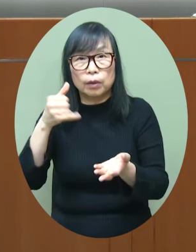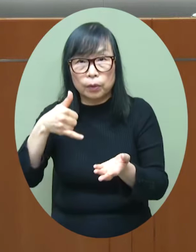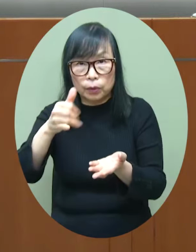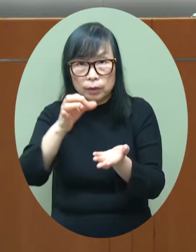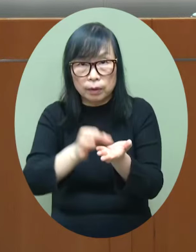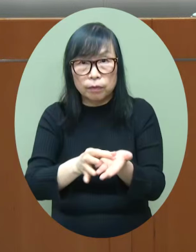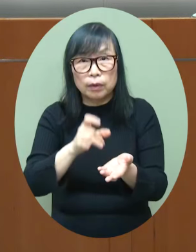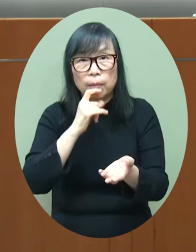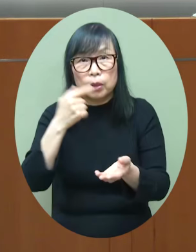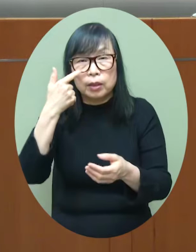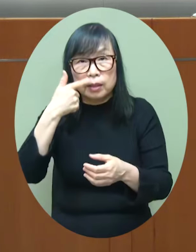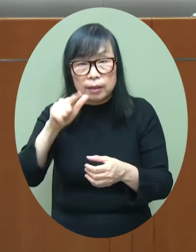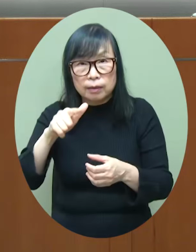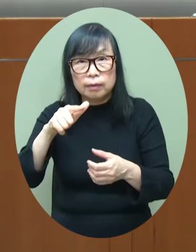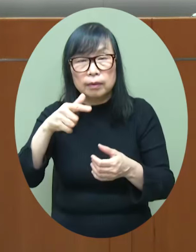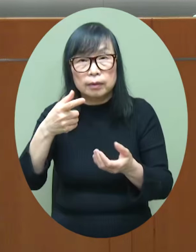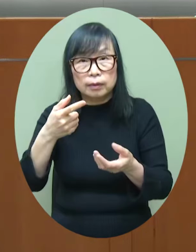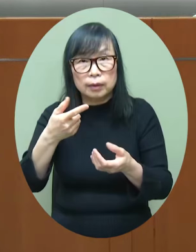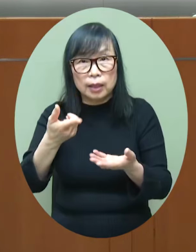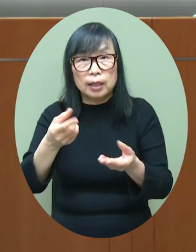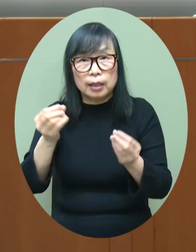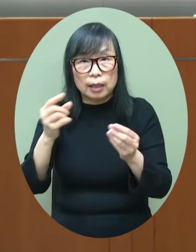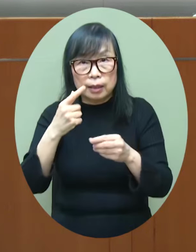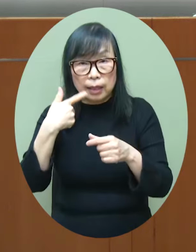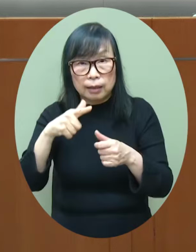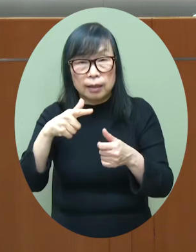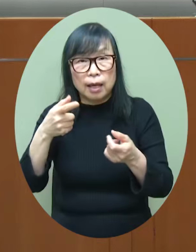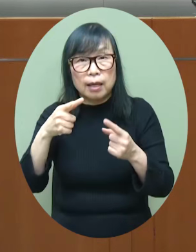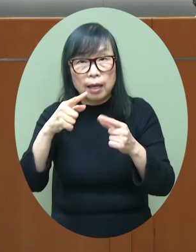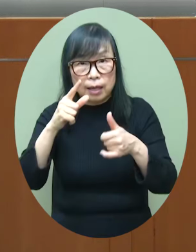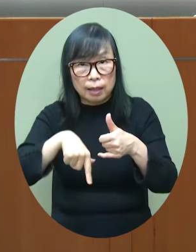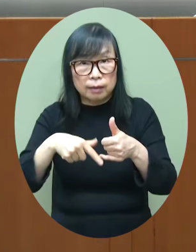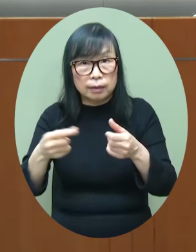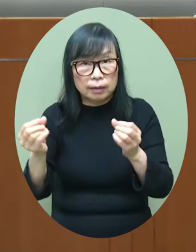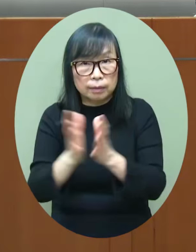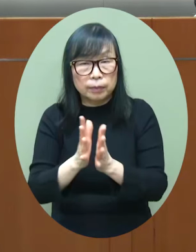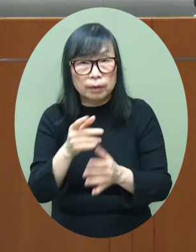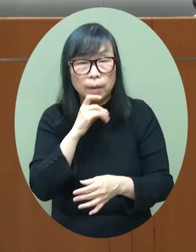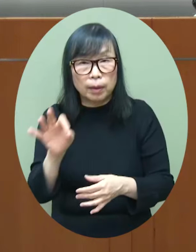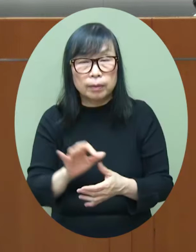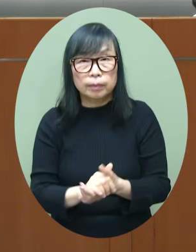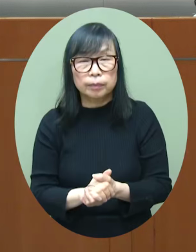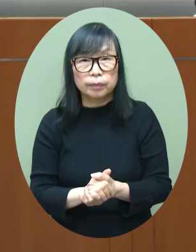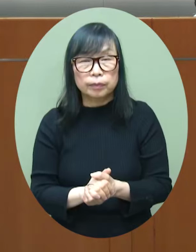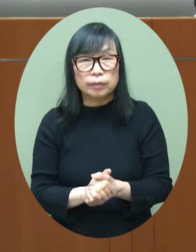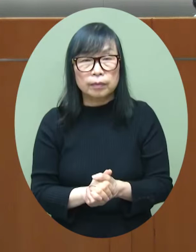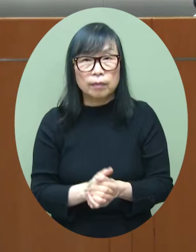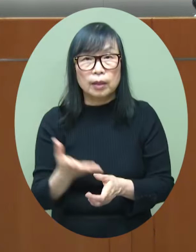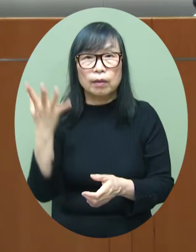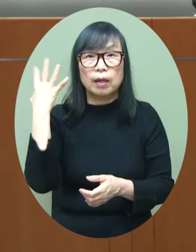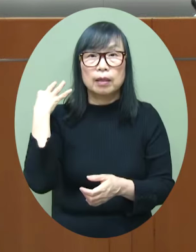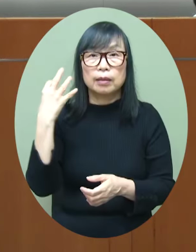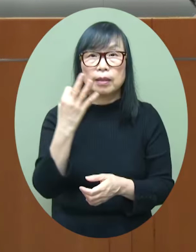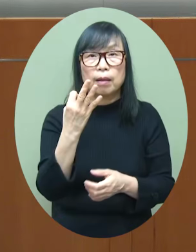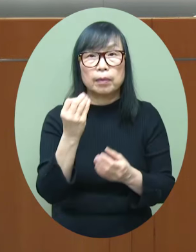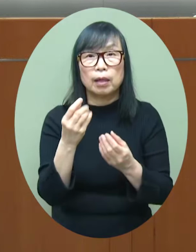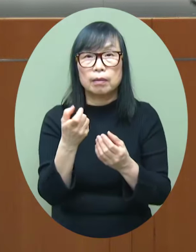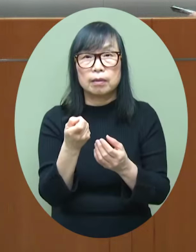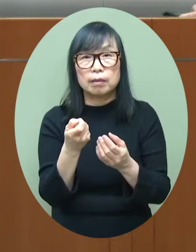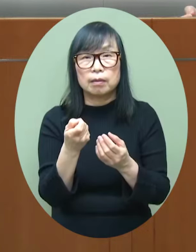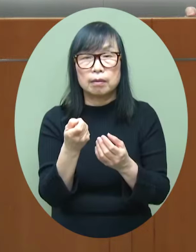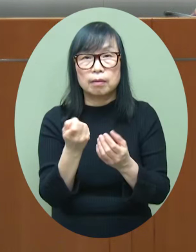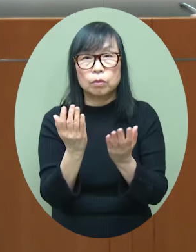啦，有冇一啲新嘅人係染疫嘅咧？最後就想問埋咧，係個嗰三間小學，即係三